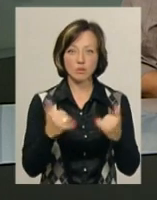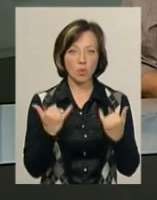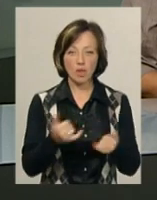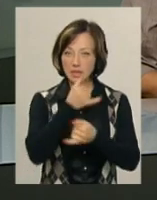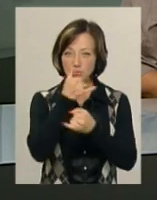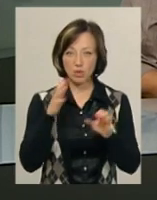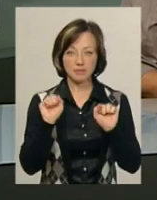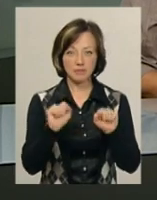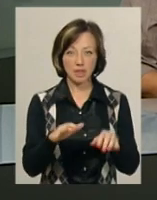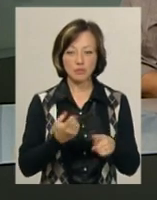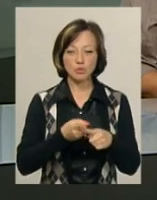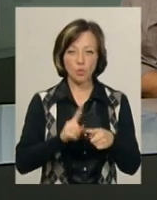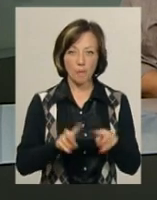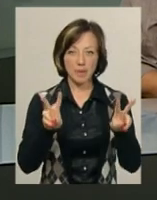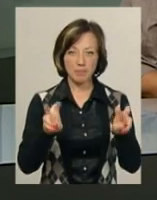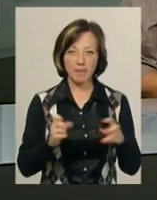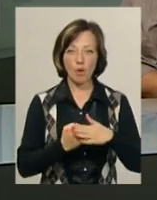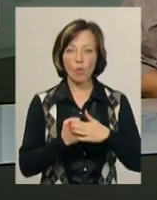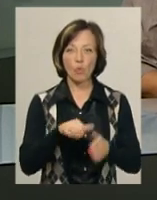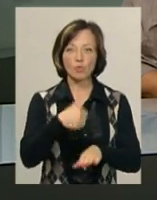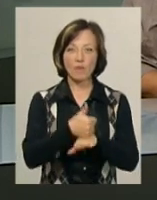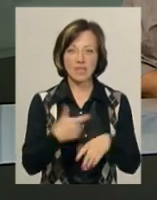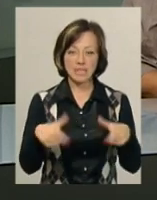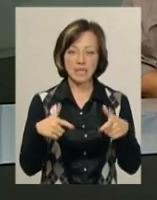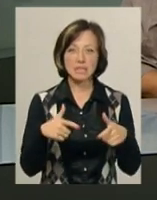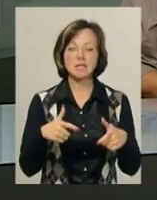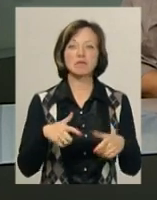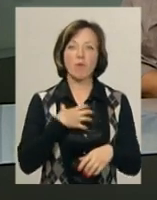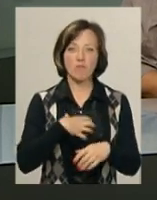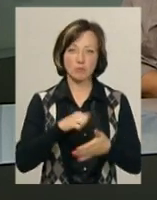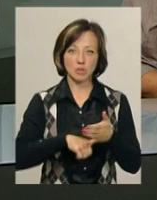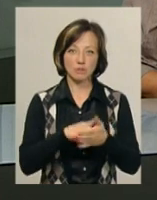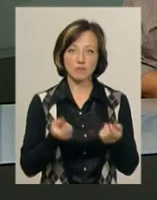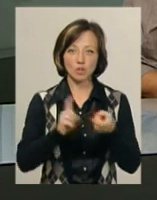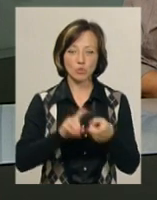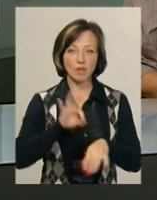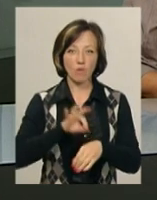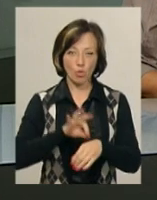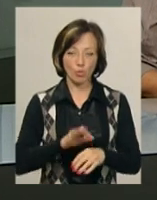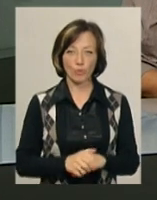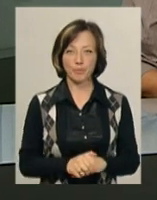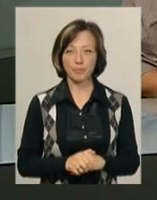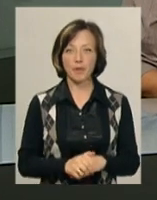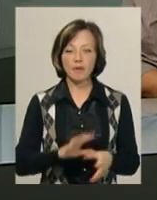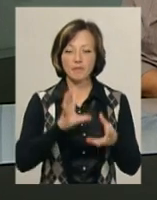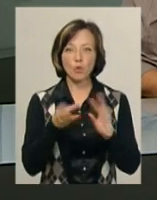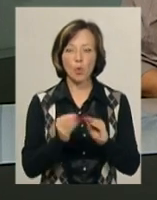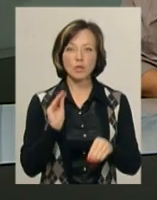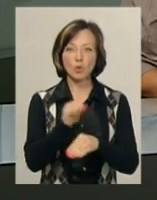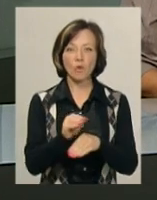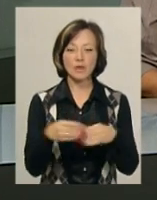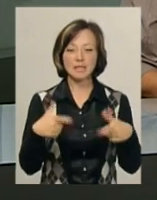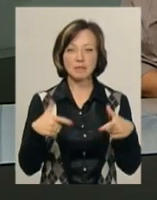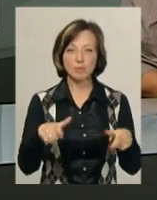змогли їх скласти з цього предмету на основній сесії з поважних причин, зокрема, у зв'язку із хворобою. Всього на додаткову сесію